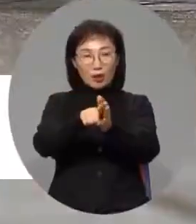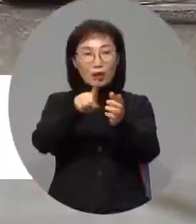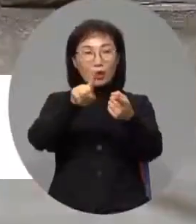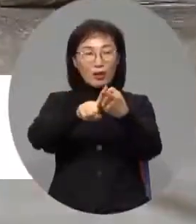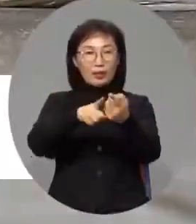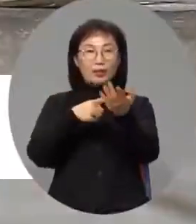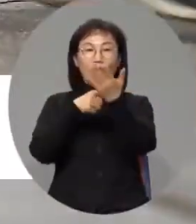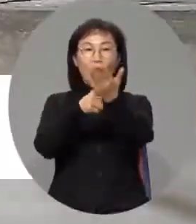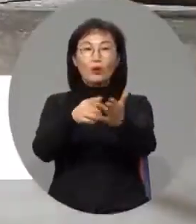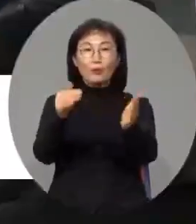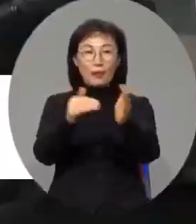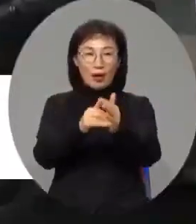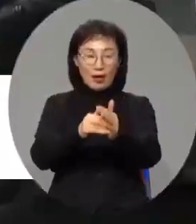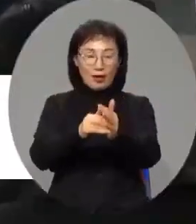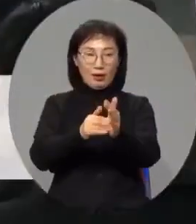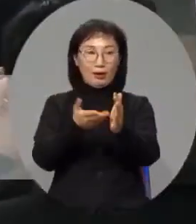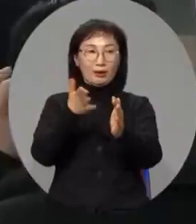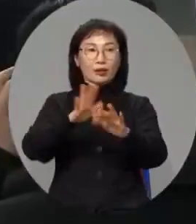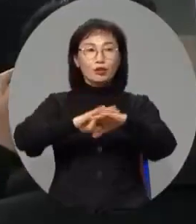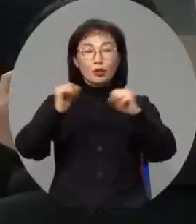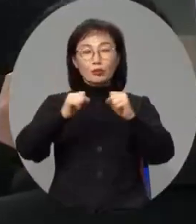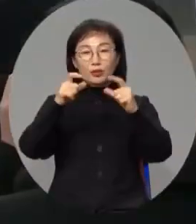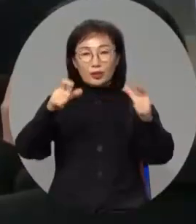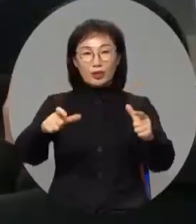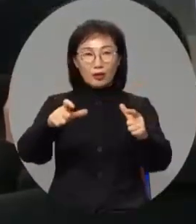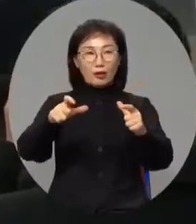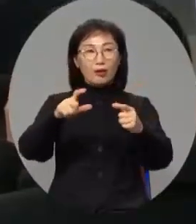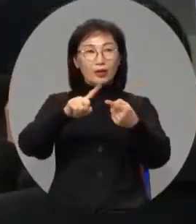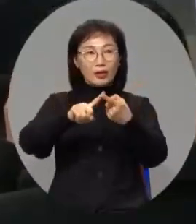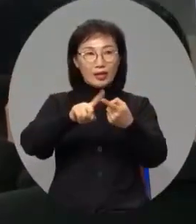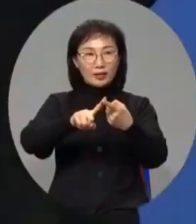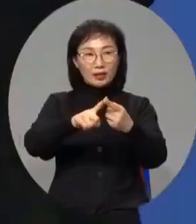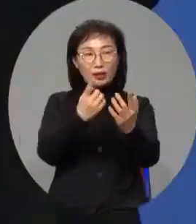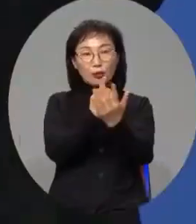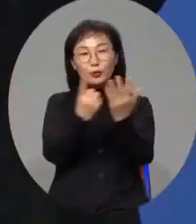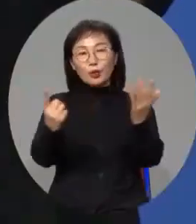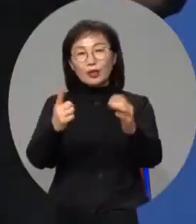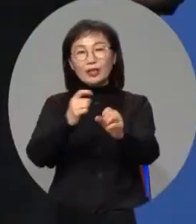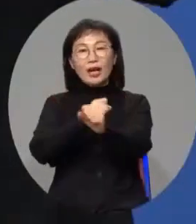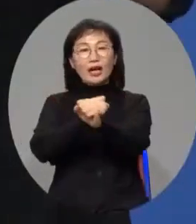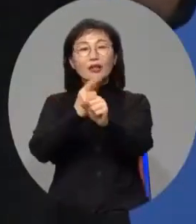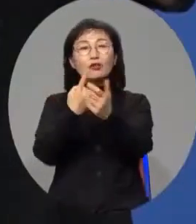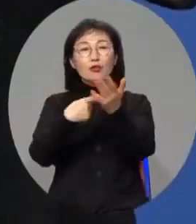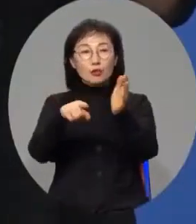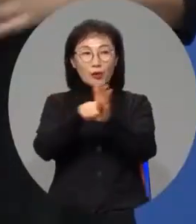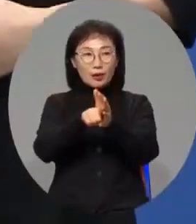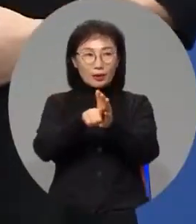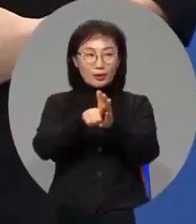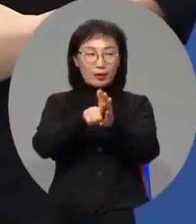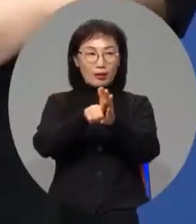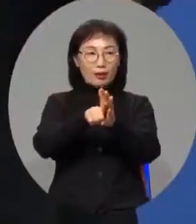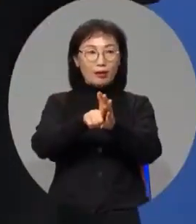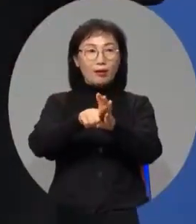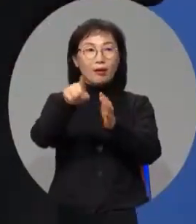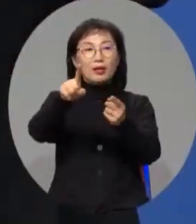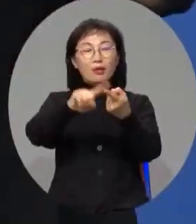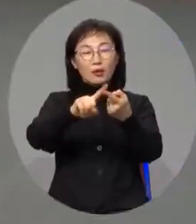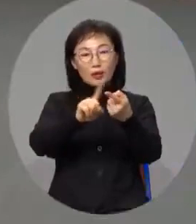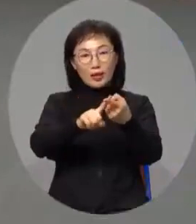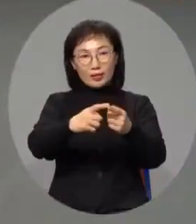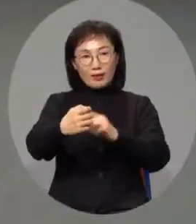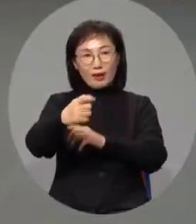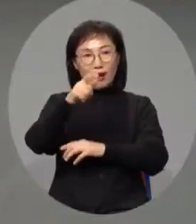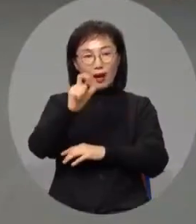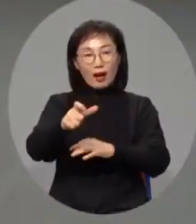겁니다. 반면 전라북도는 메가시티 정책에서 소외되지 않도록 강속권 메가시티 지정을 촉구한다는